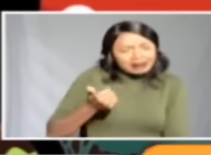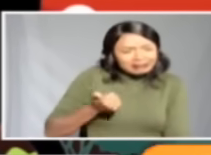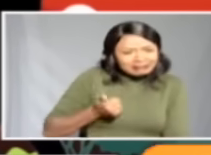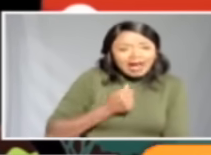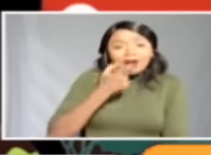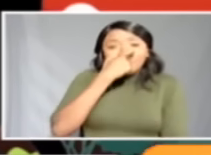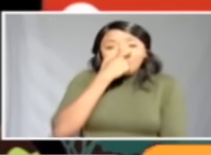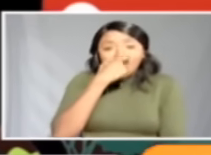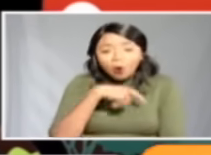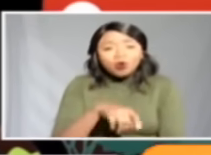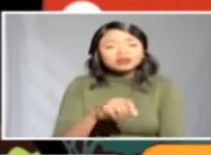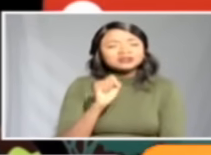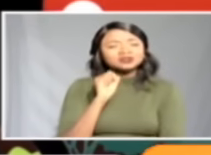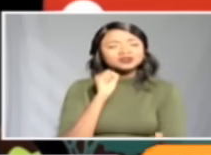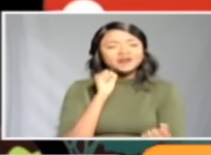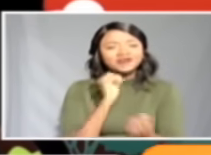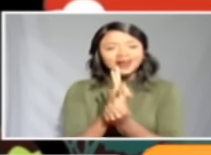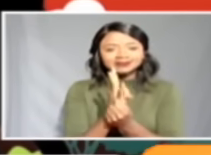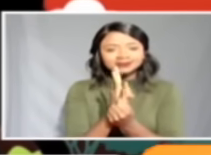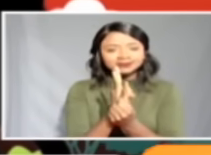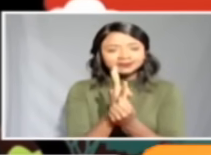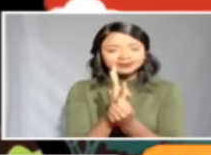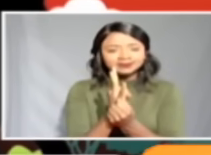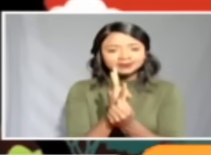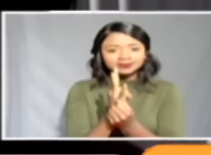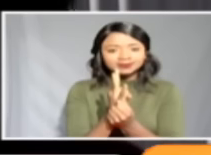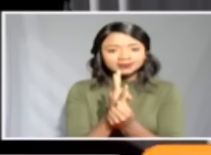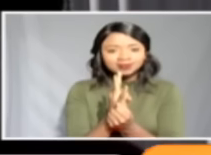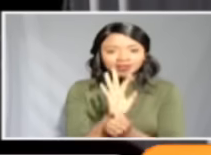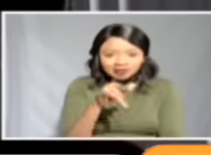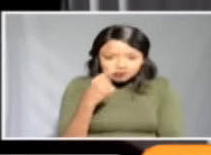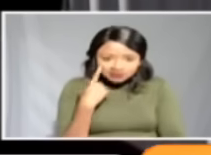umri wa miaka 13. Kuna mafuta